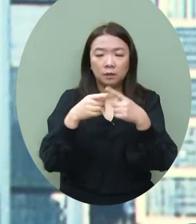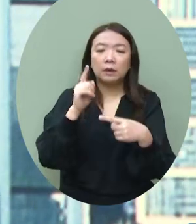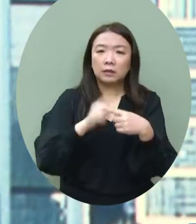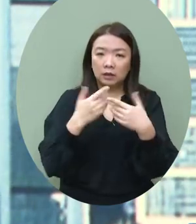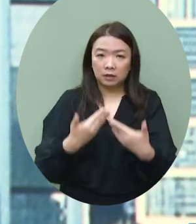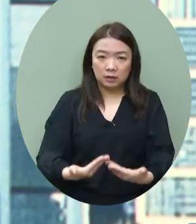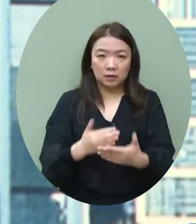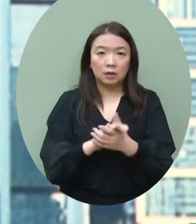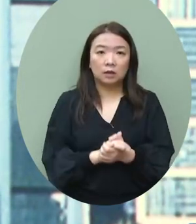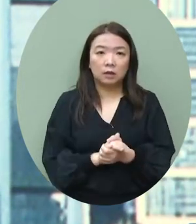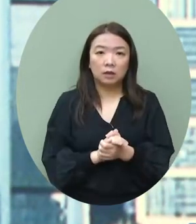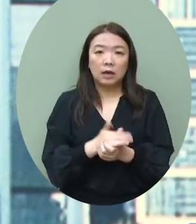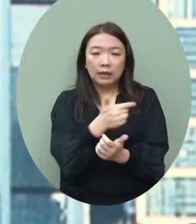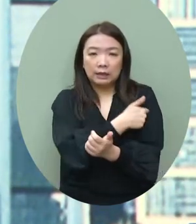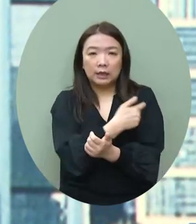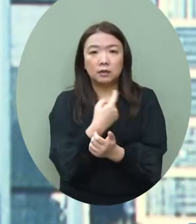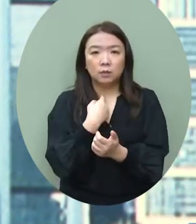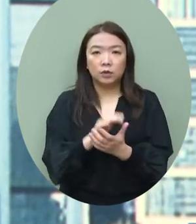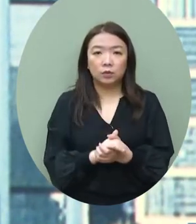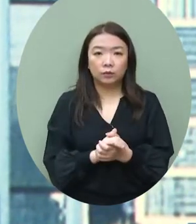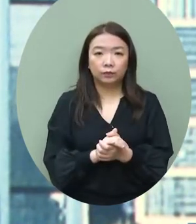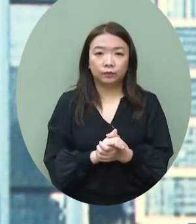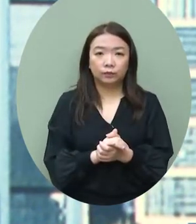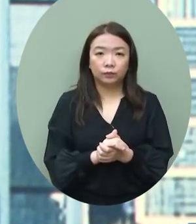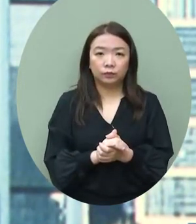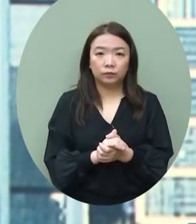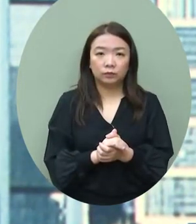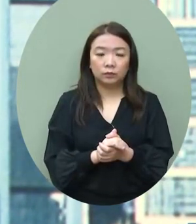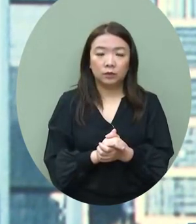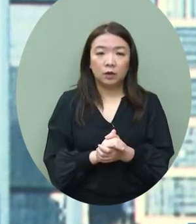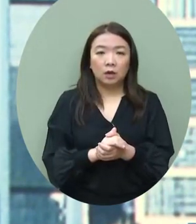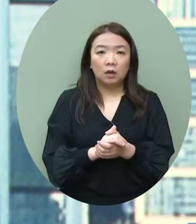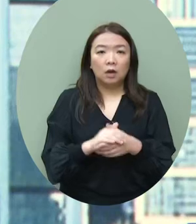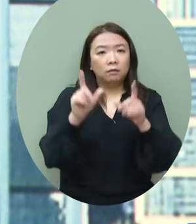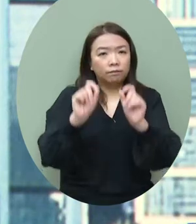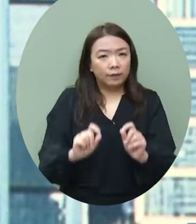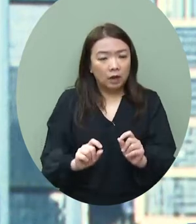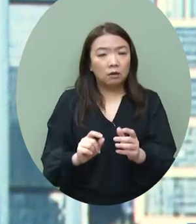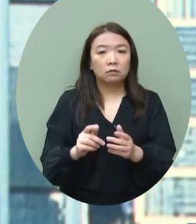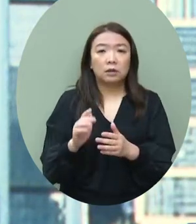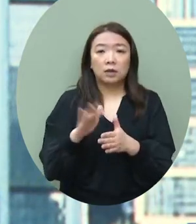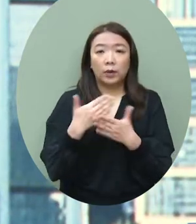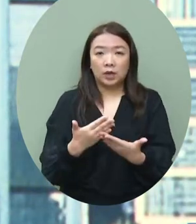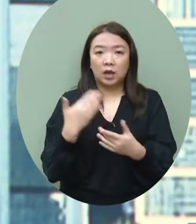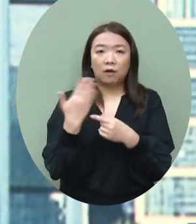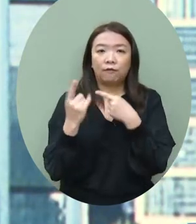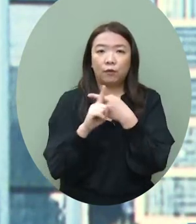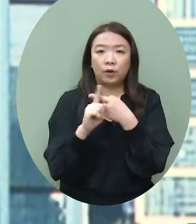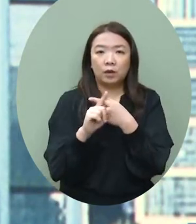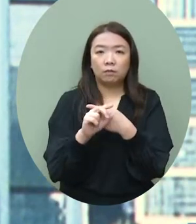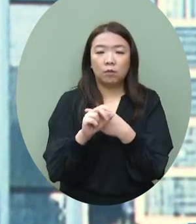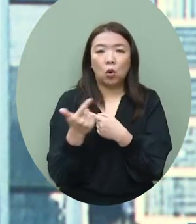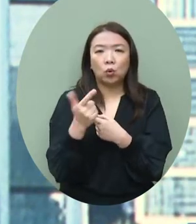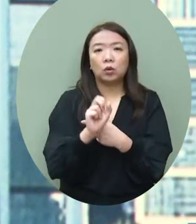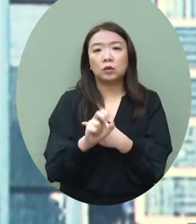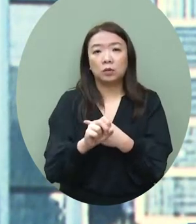時間咧嚟到去打針。其中一個原因咧就係我哋仍然係有好多風險喺度嘅。所以我最新今